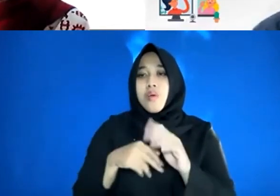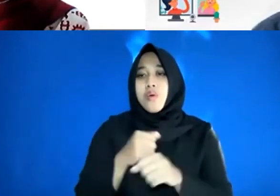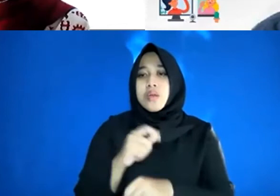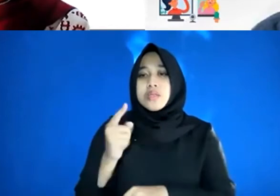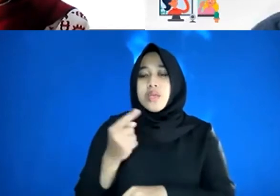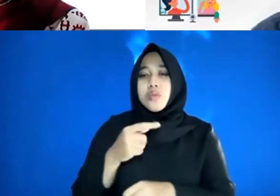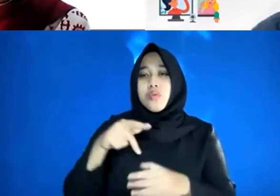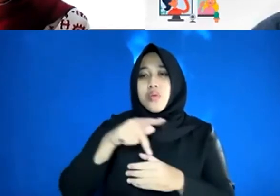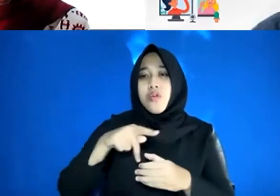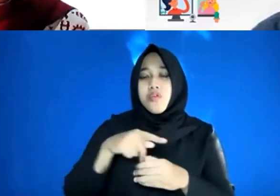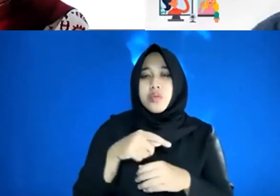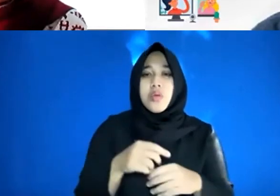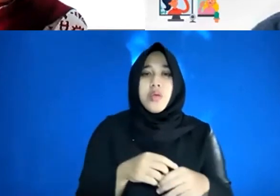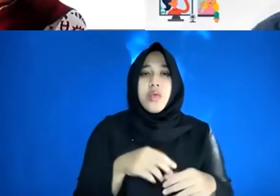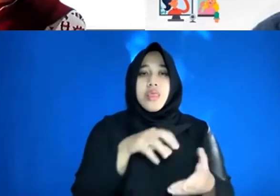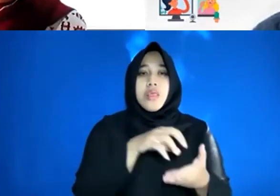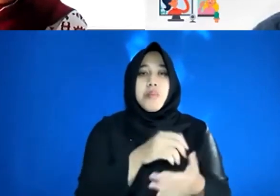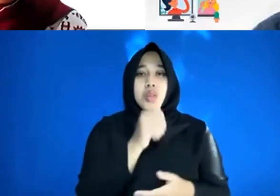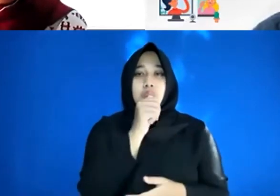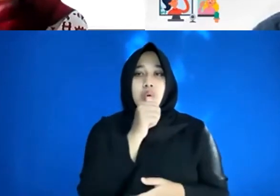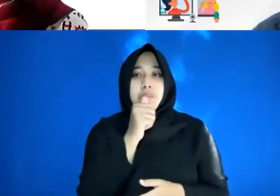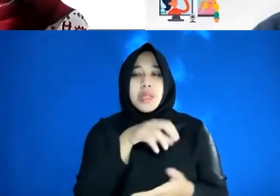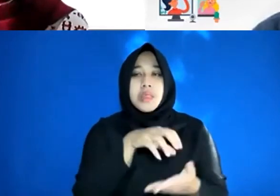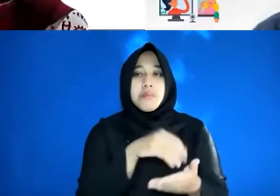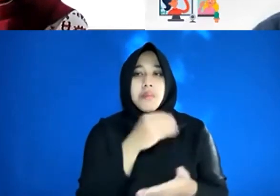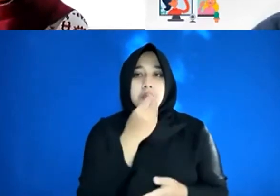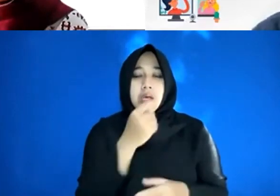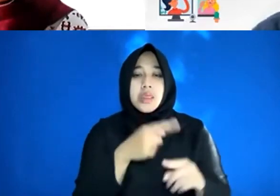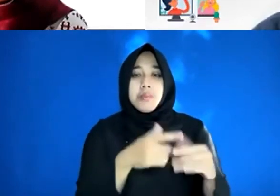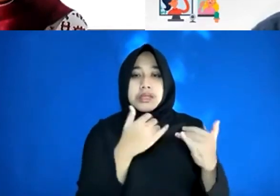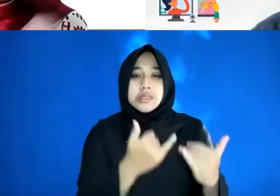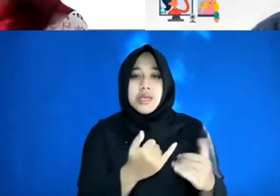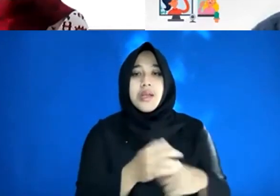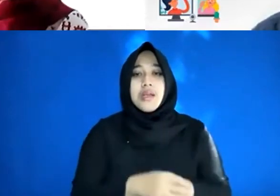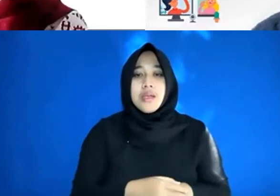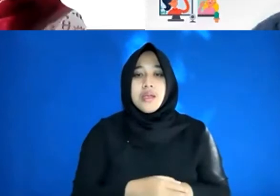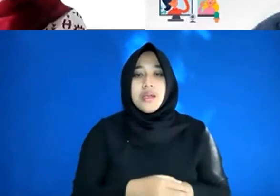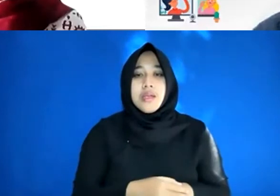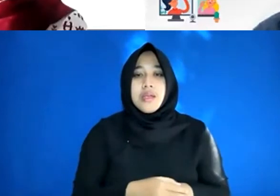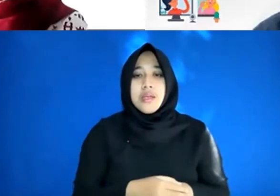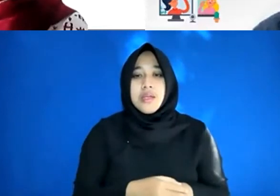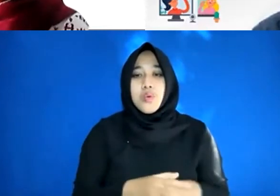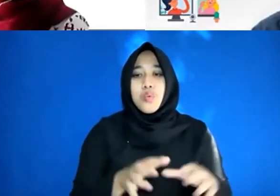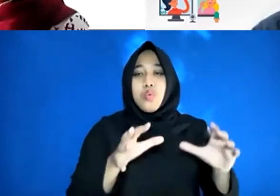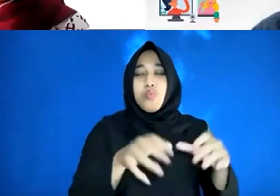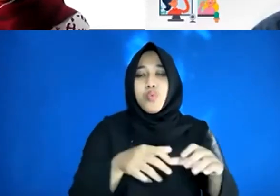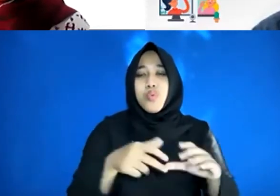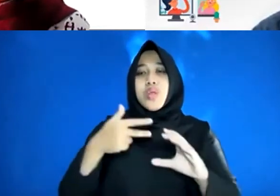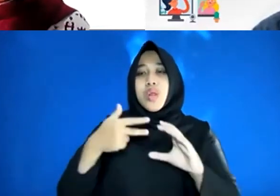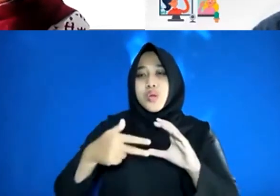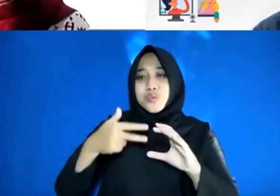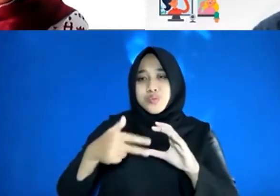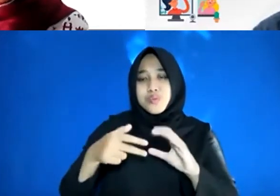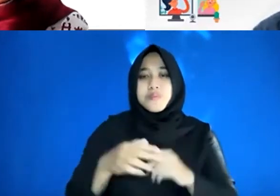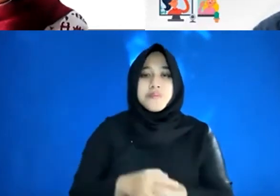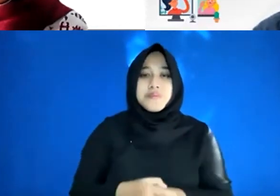kafe atau warung kopi atau tempat makan, tapi sekarang nongkrong barengnya di Zoom. Jadi kita dalam